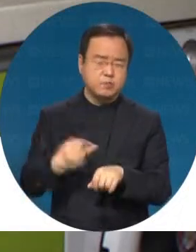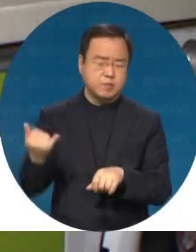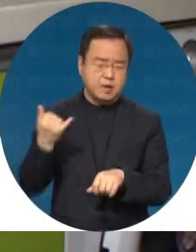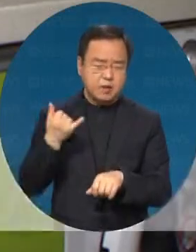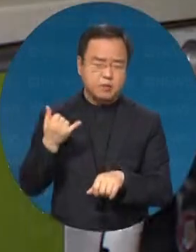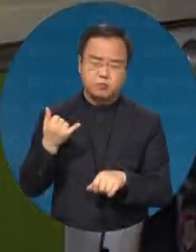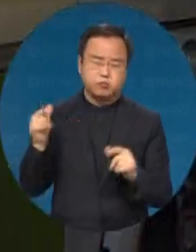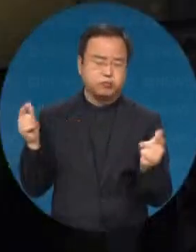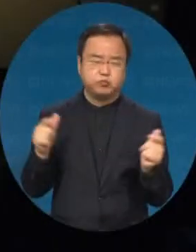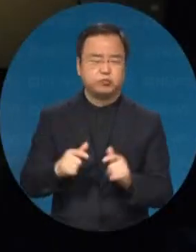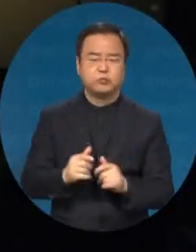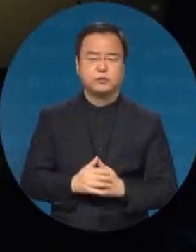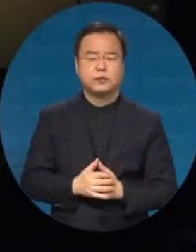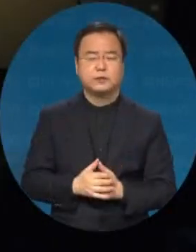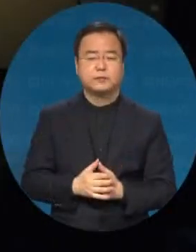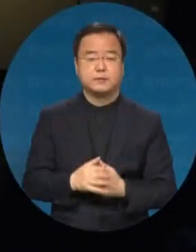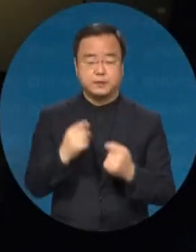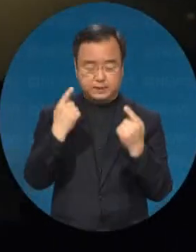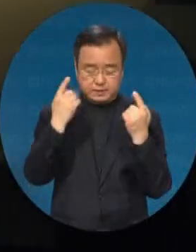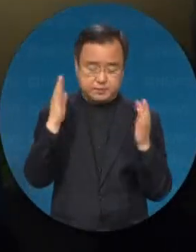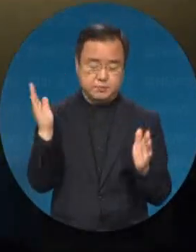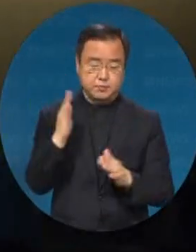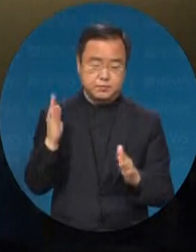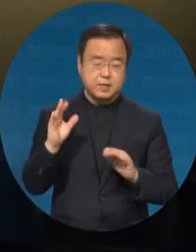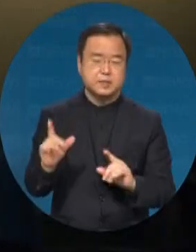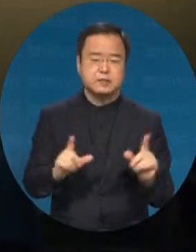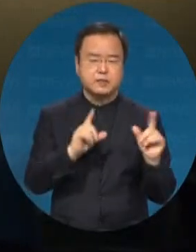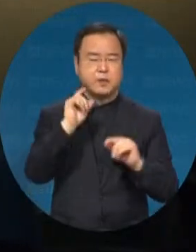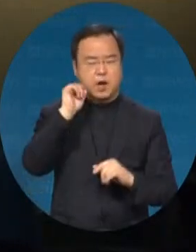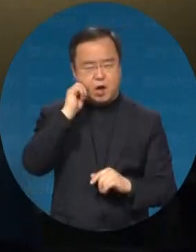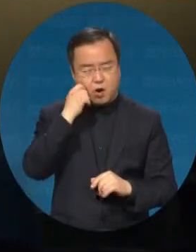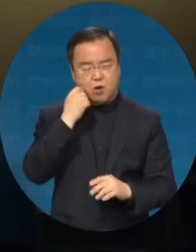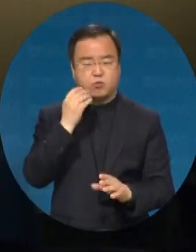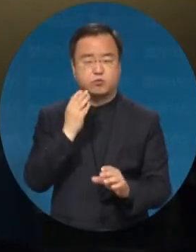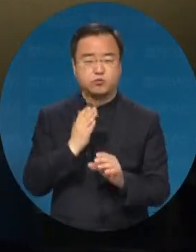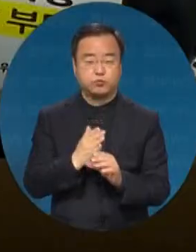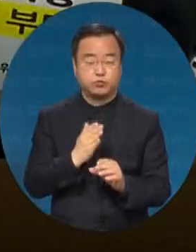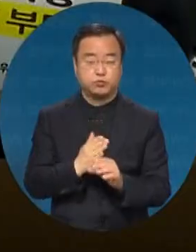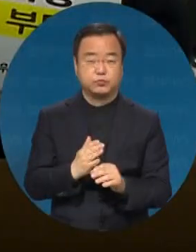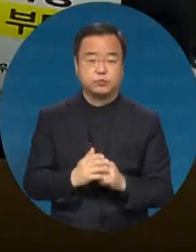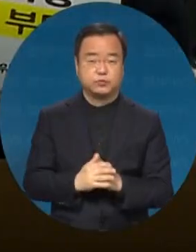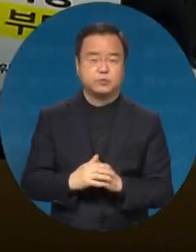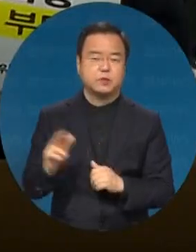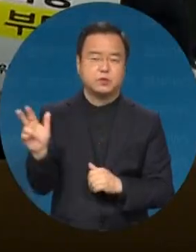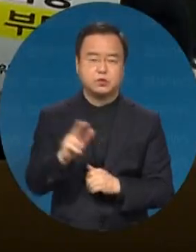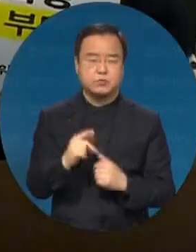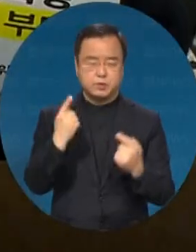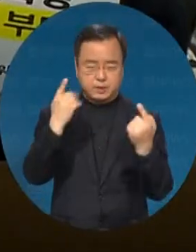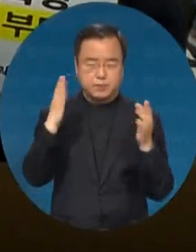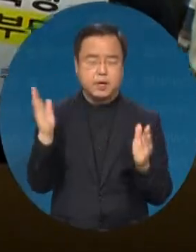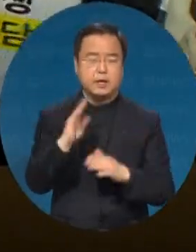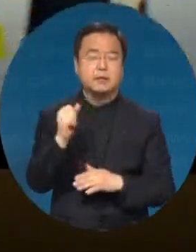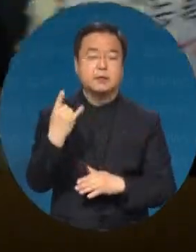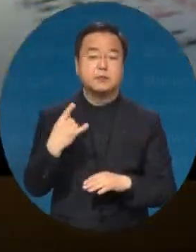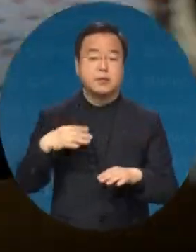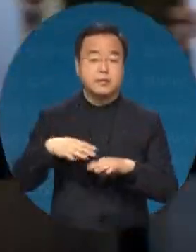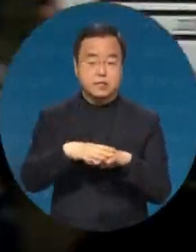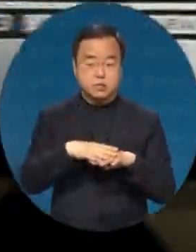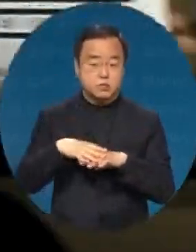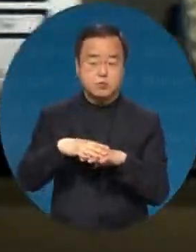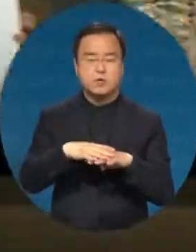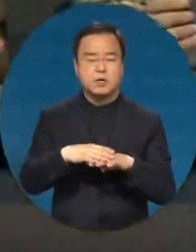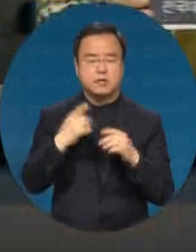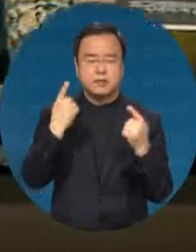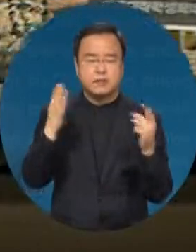들었습니다 대학생들이 생활고에 신음하고 있습니다 전국 대학 학생의 네트워크가 대학생